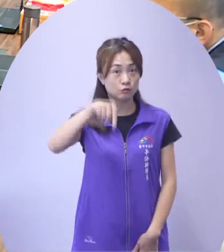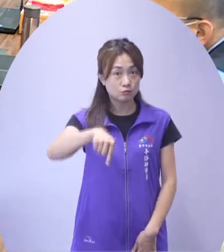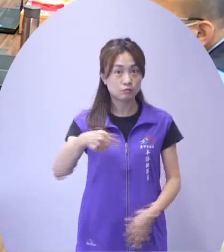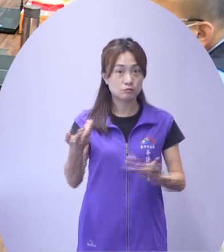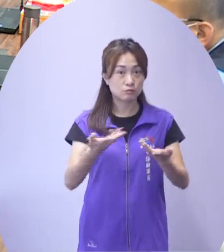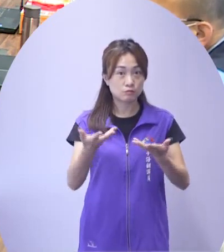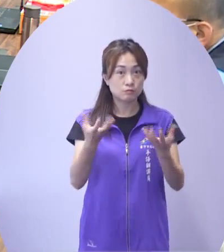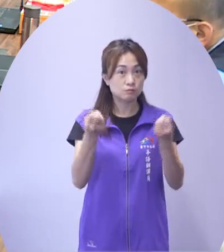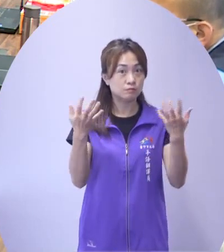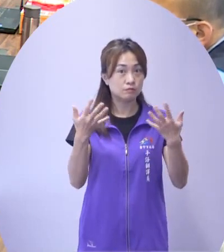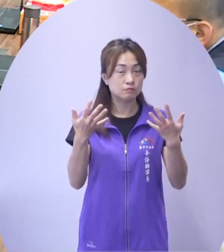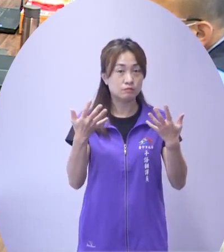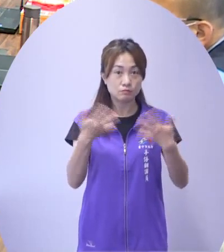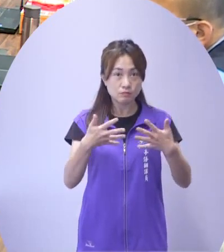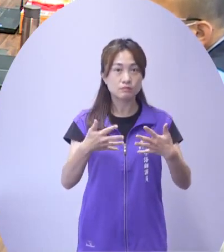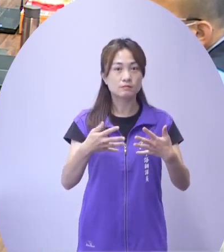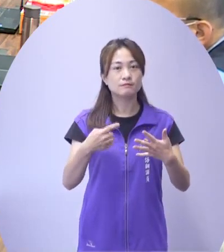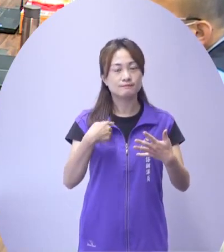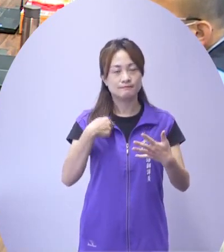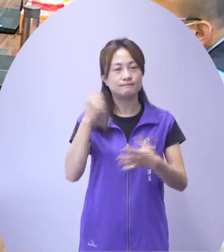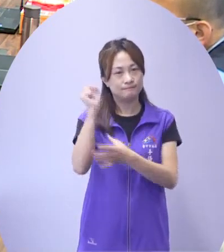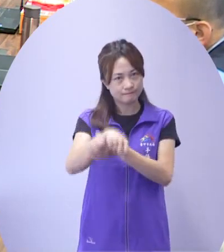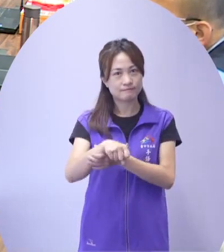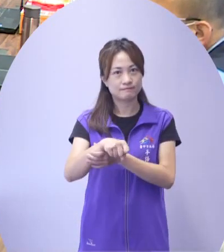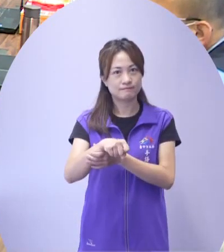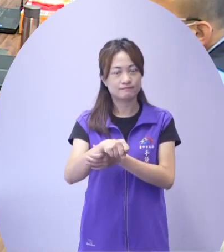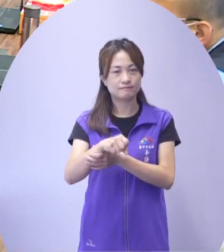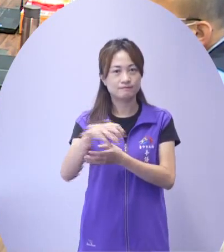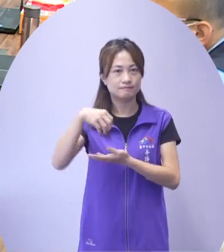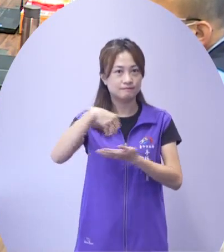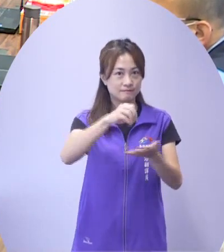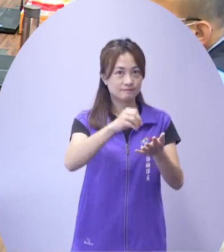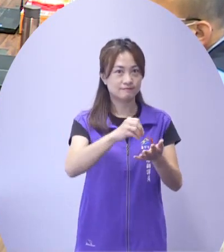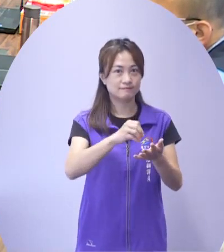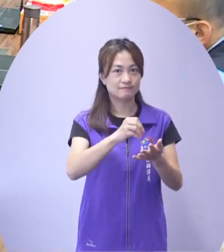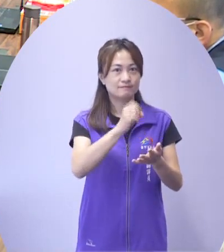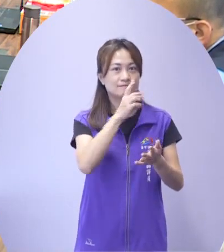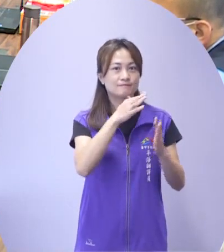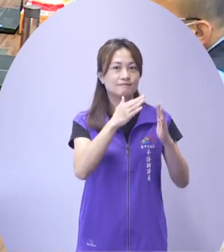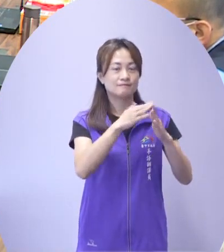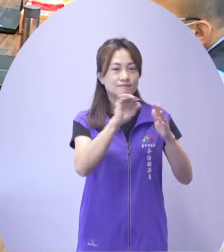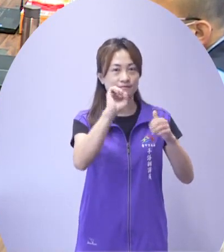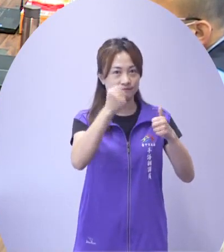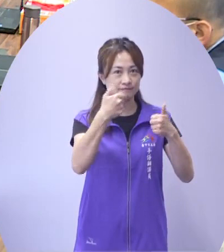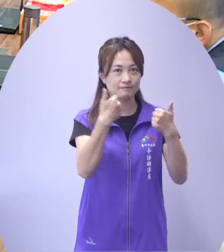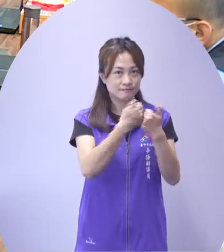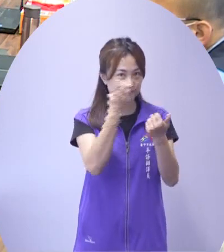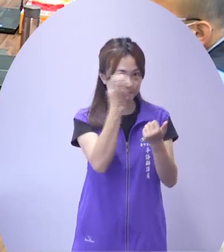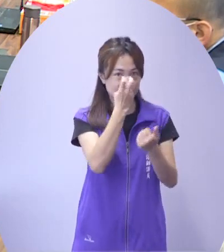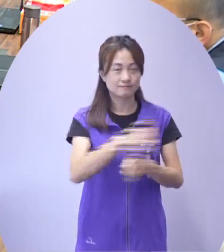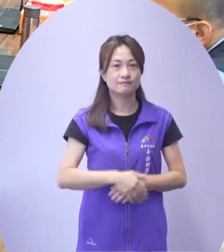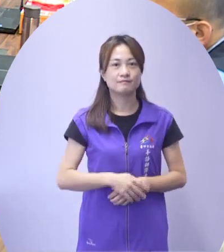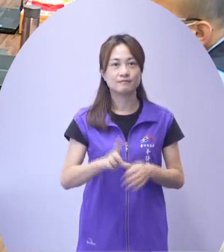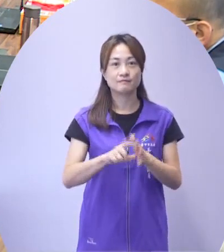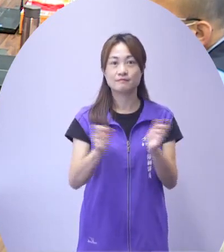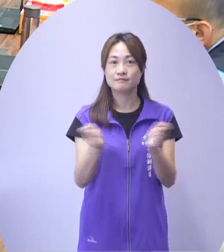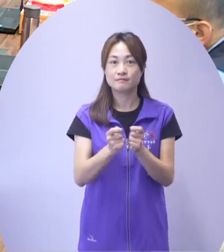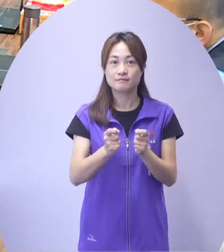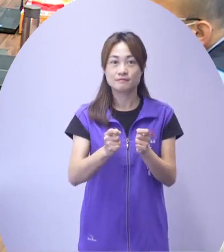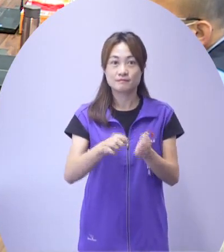我们同意修正通过哈，那送请市议会来审议。 临时动